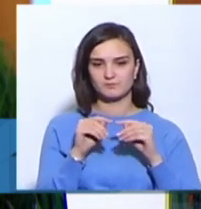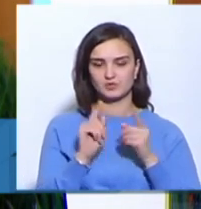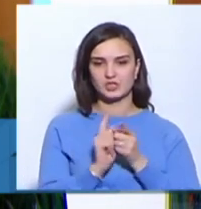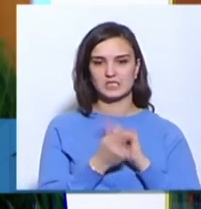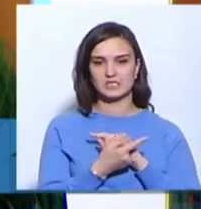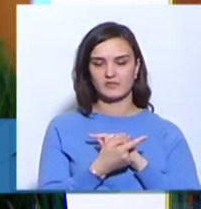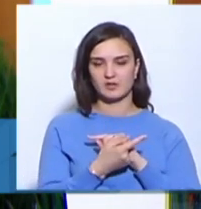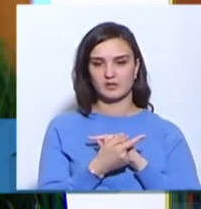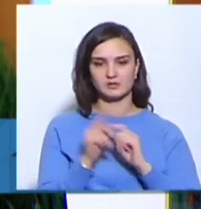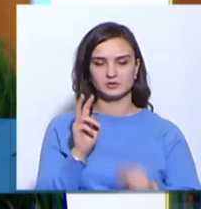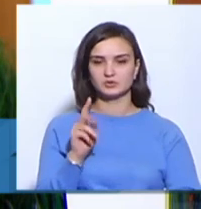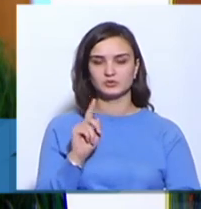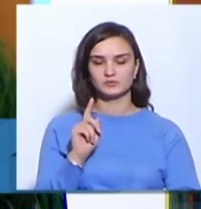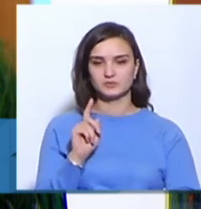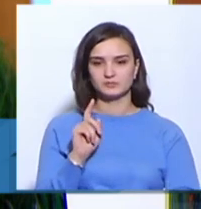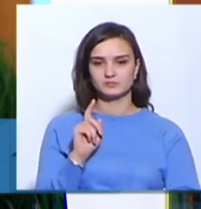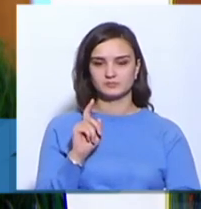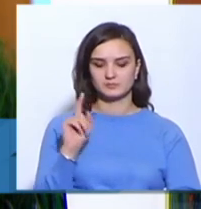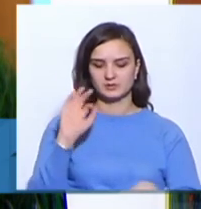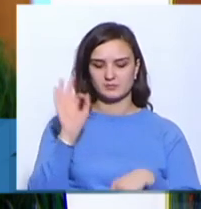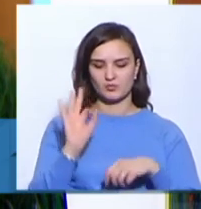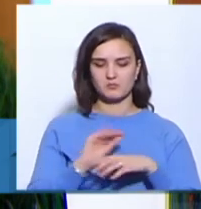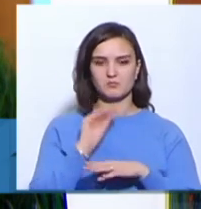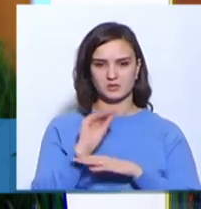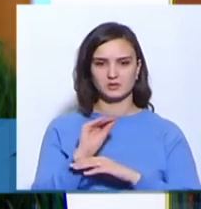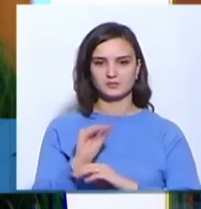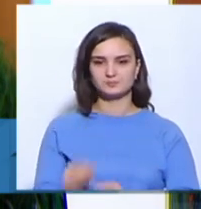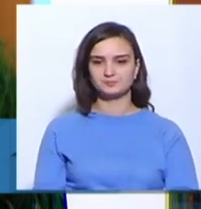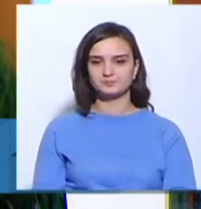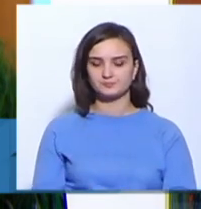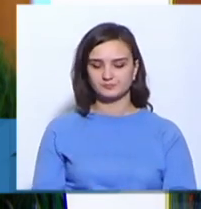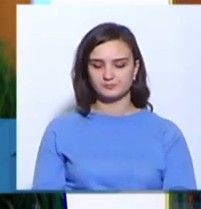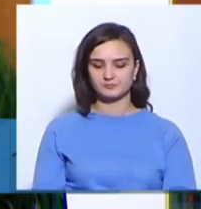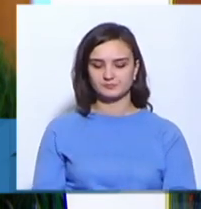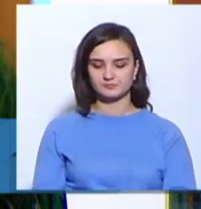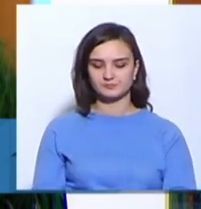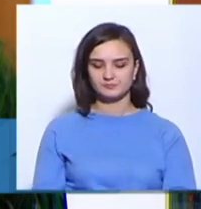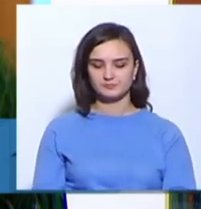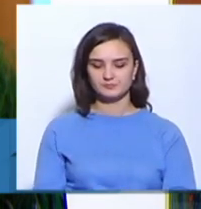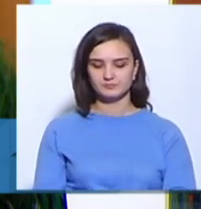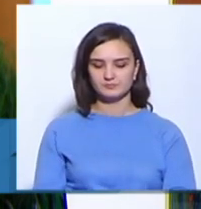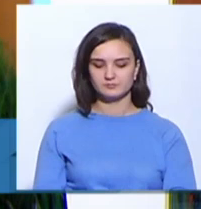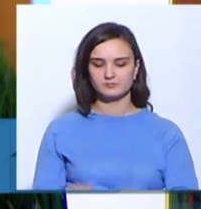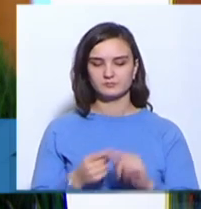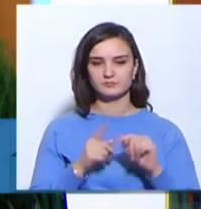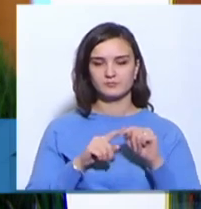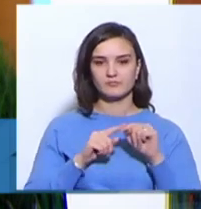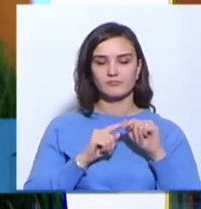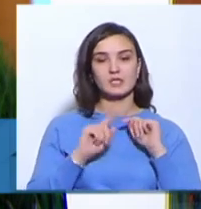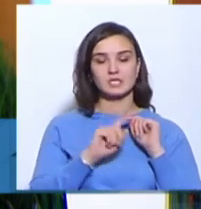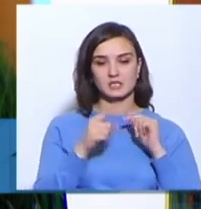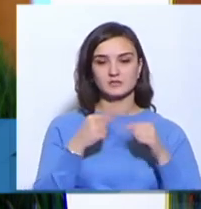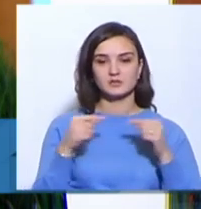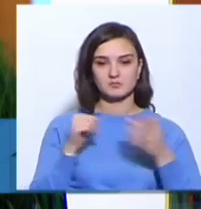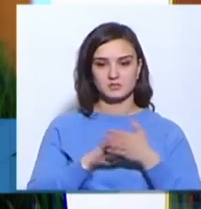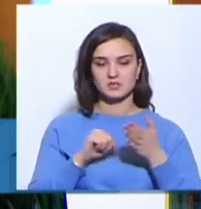ანუ პოზიციას გულისხმობთ, გახშირდა, ანუ ზემოთ ამოიწია, ხო? იგულისხმება, რომ რაღაც ფაქტორებია ისეთი,